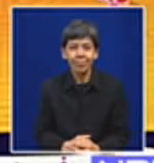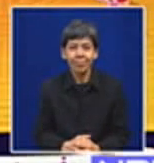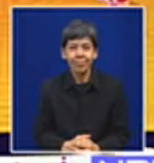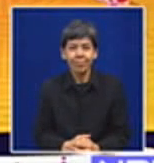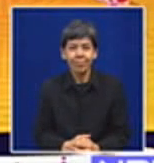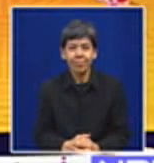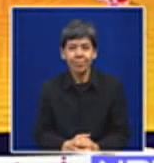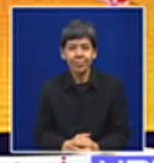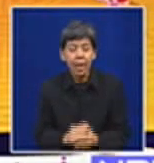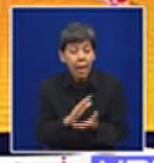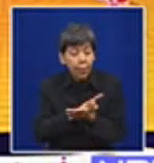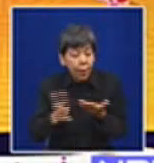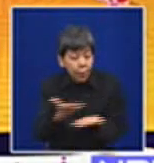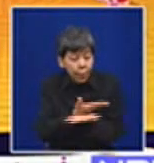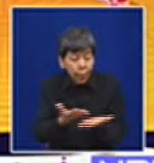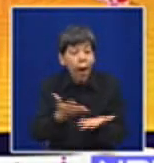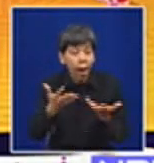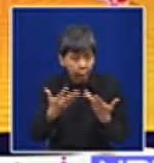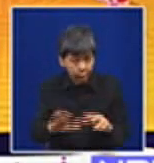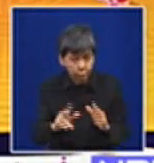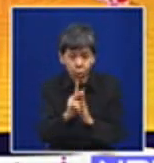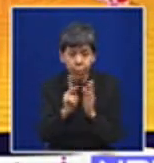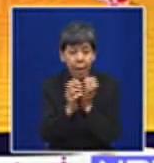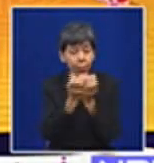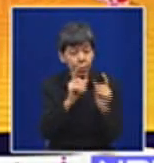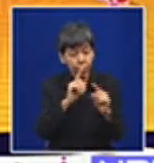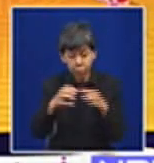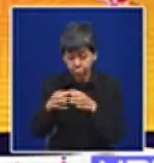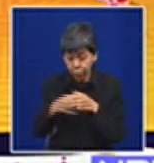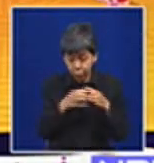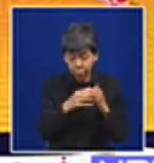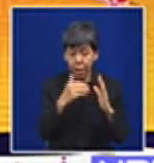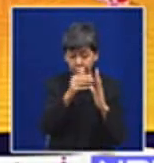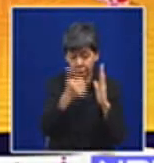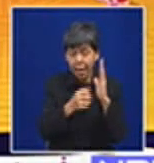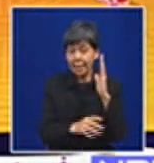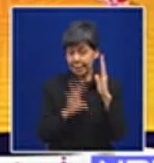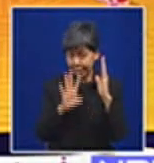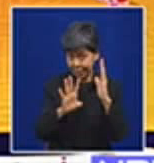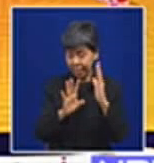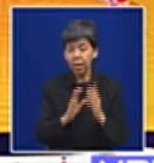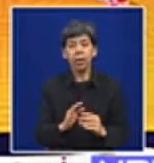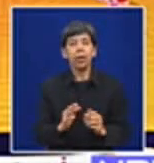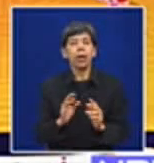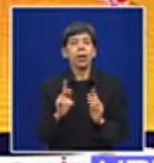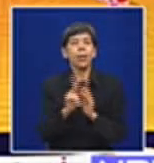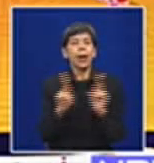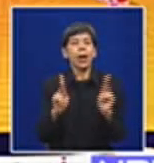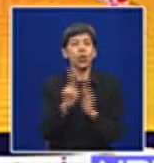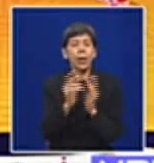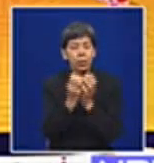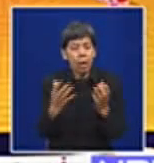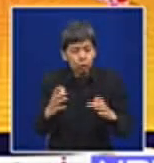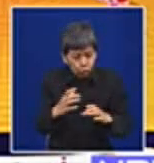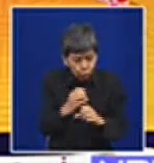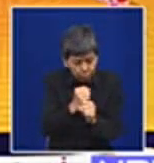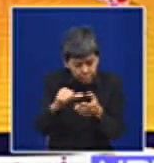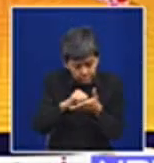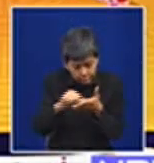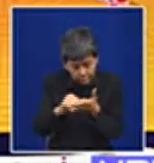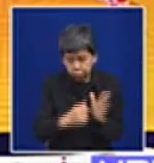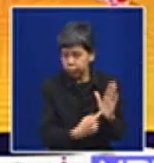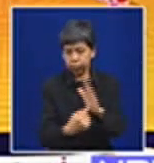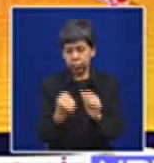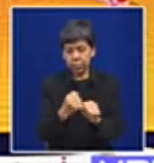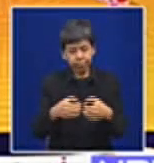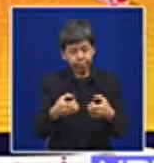ซึ่งหลังจากเสร็จสิ้นการรับฟังความคิดเห็นจากทั่วทุกภาคจาก4ภาคแล้วเนี่ยนะคะทางกรท.ก็จะนำไปสรุปแล้วก็มีการปรับแล้วก็ออกมา